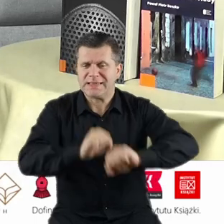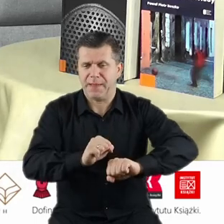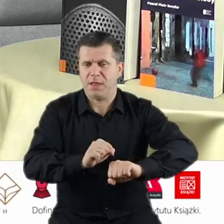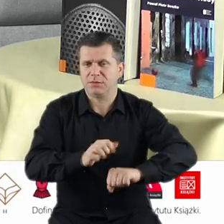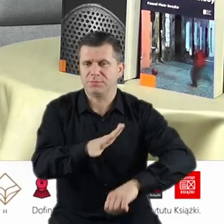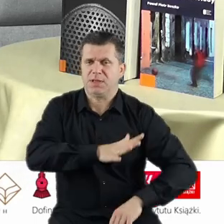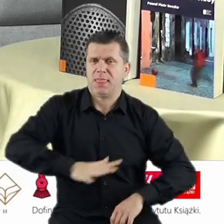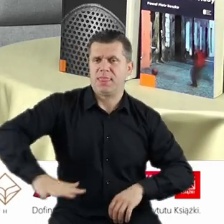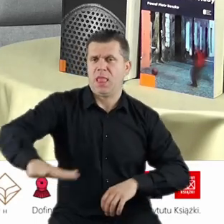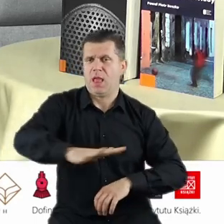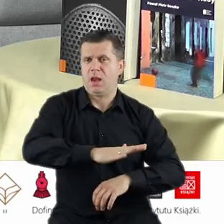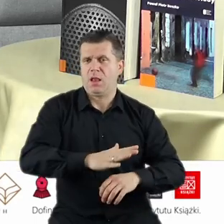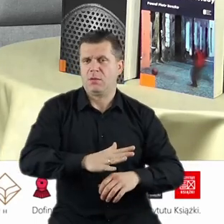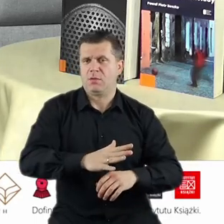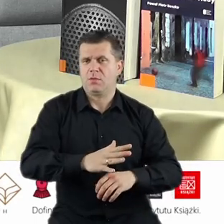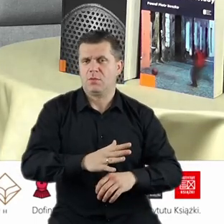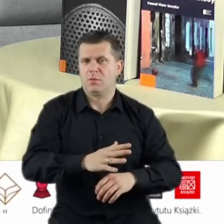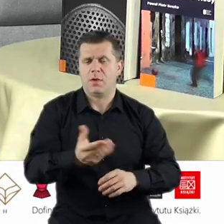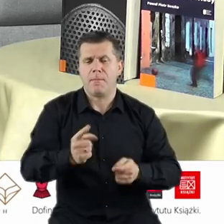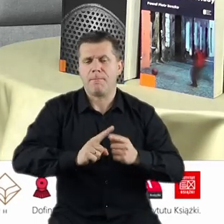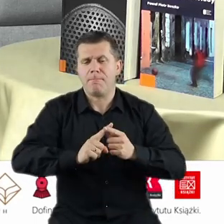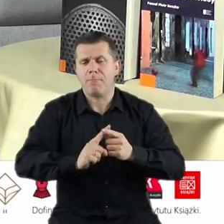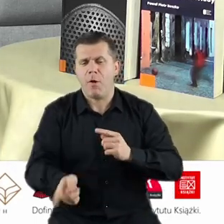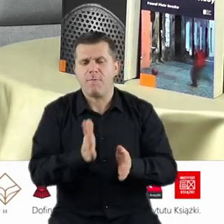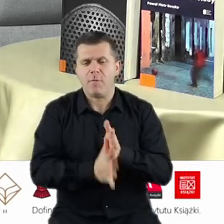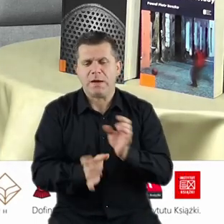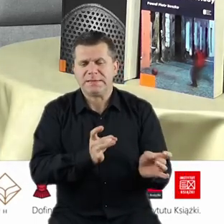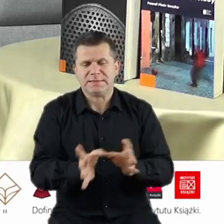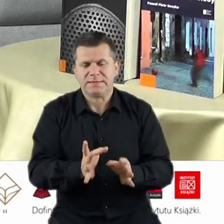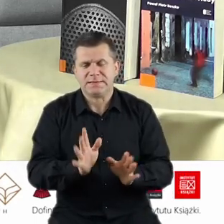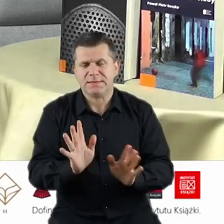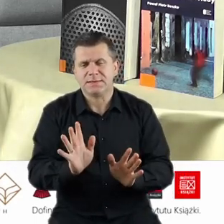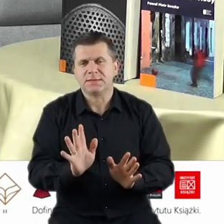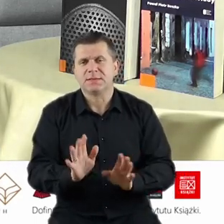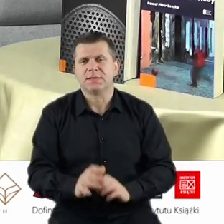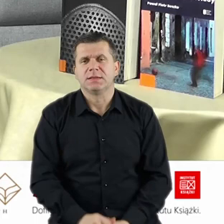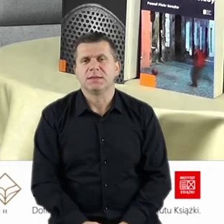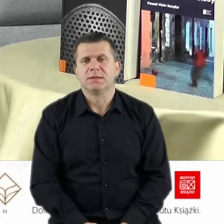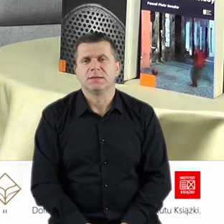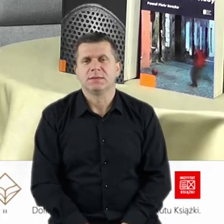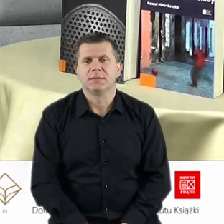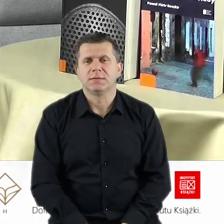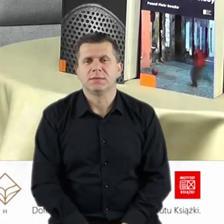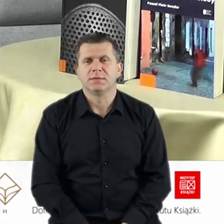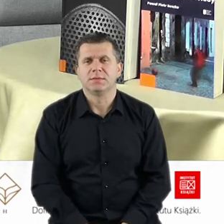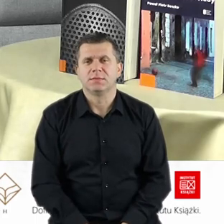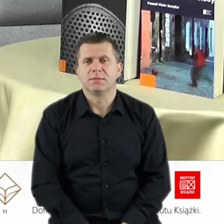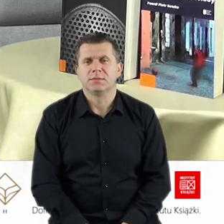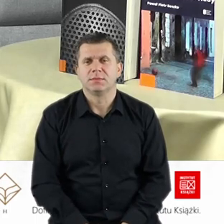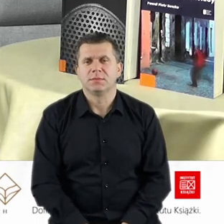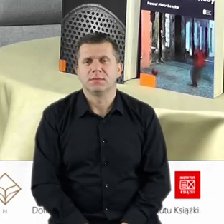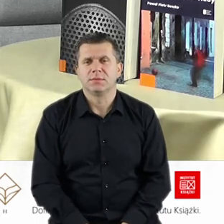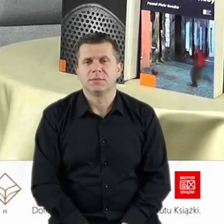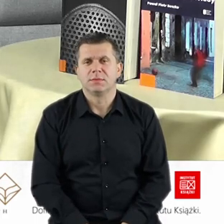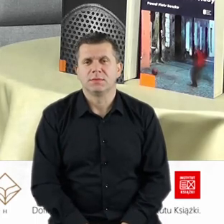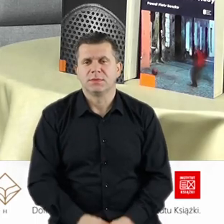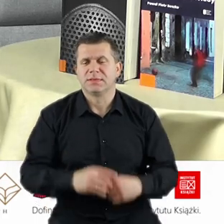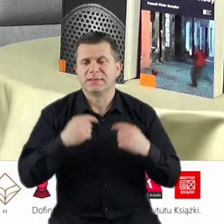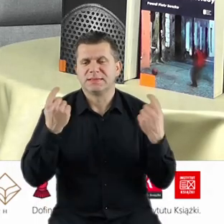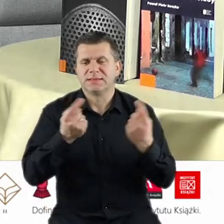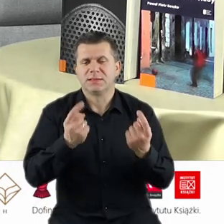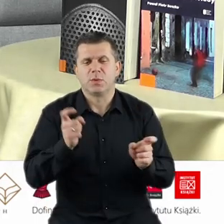jakoś zabezpieczyć. Nawet nie chodzi o ten okres powojenny tuż, kiedy ta